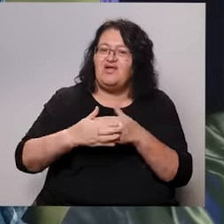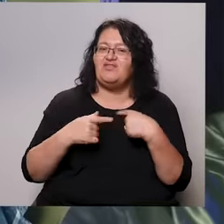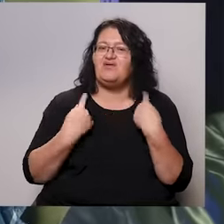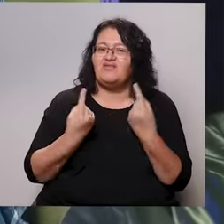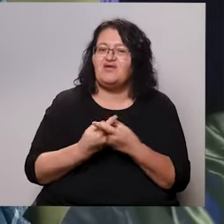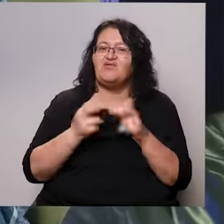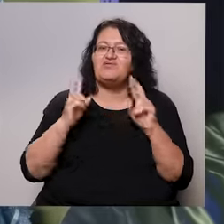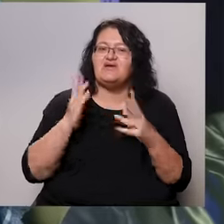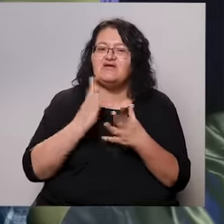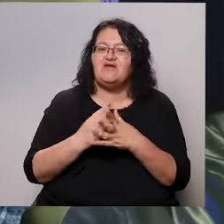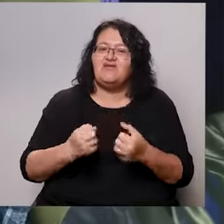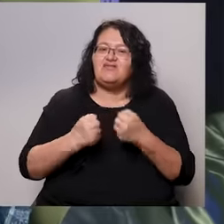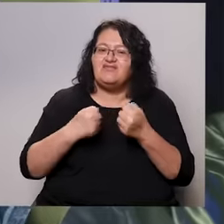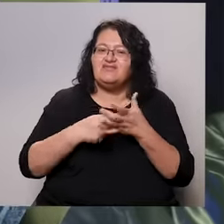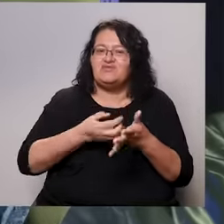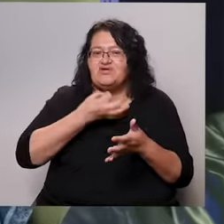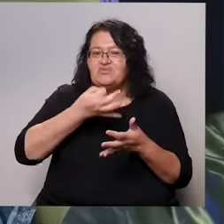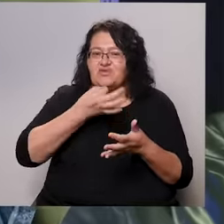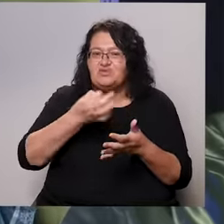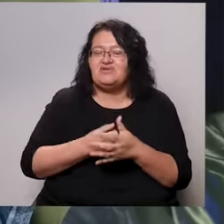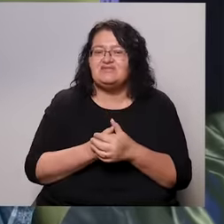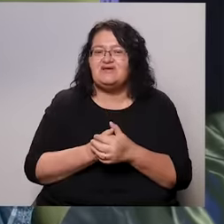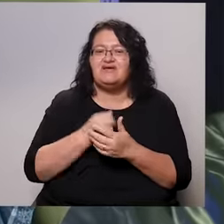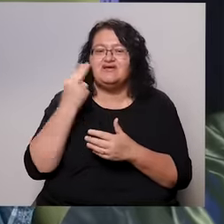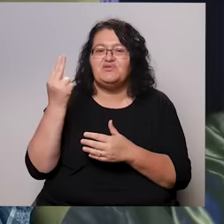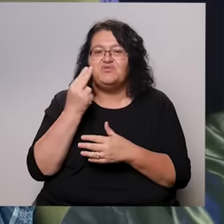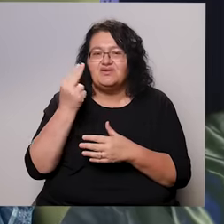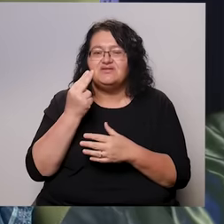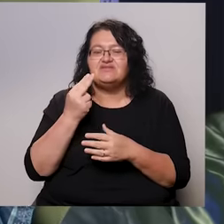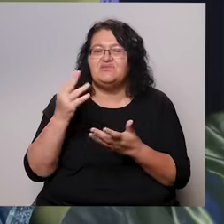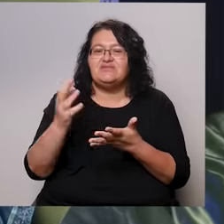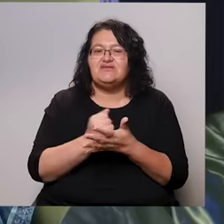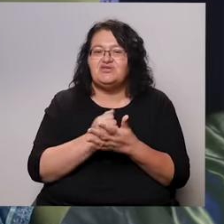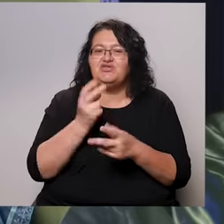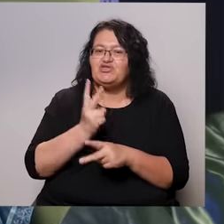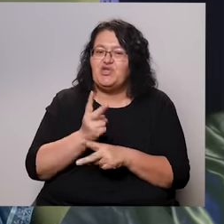noi și sper că ați fost întăriți de această mărturie. Dumnezeu